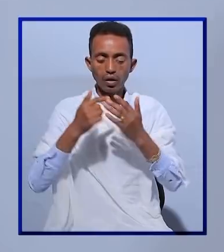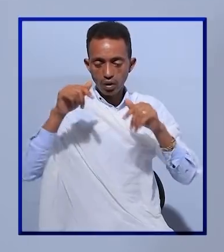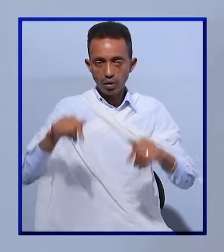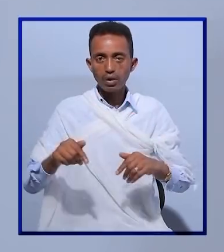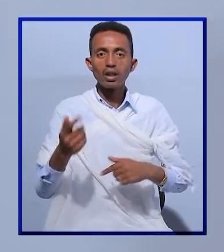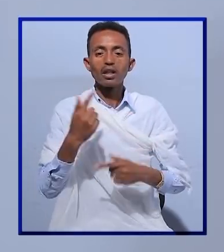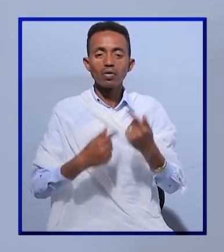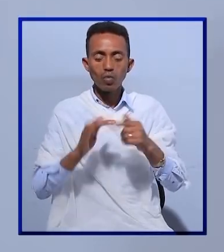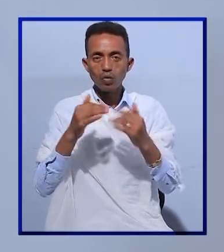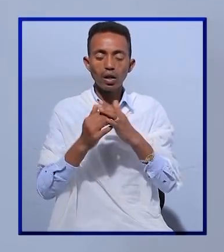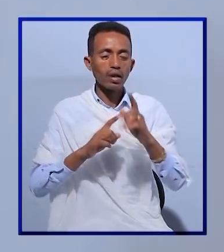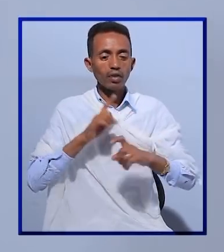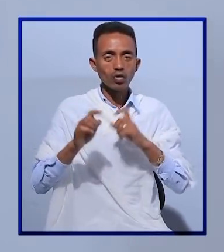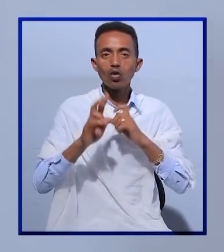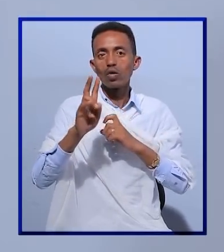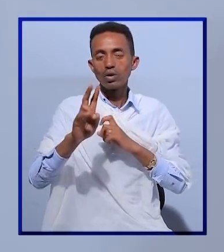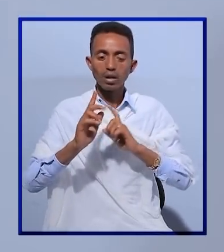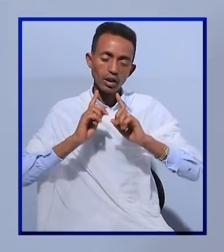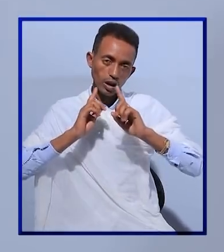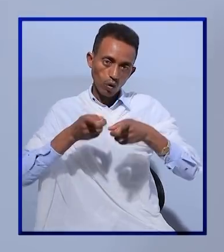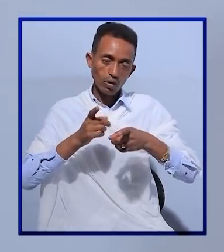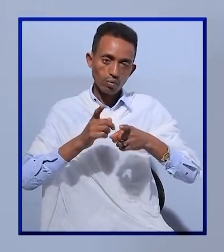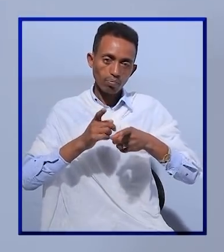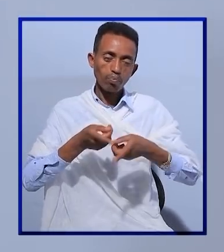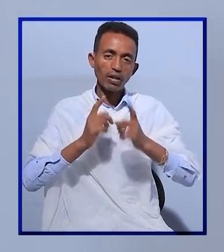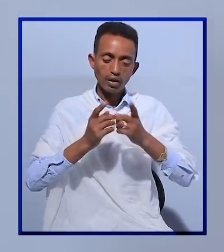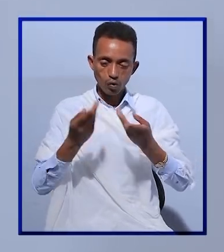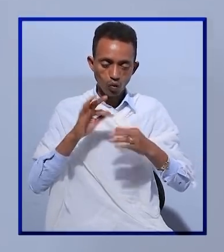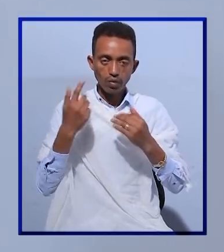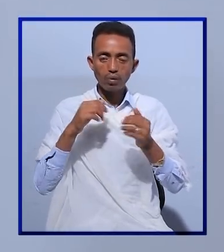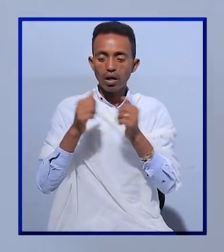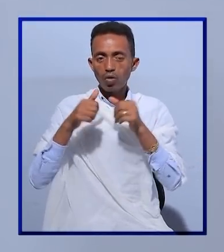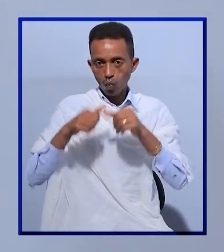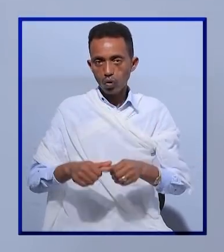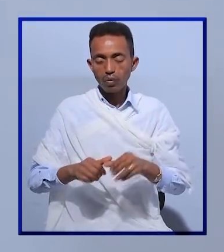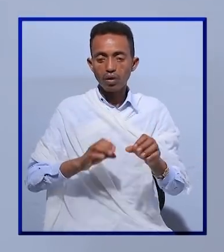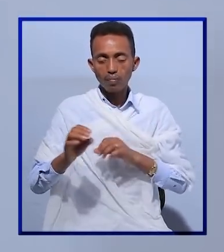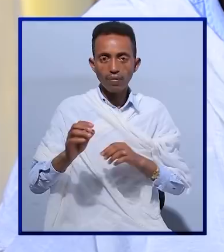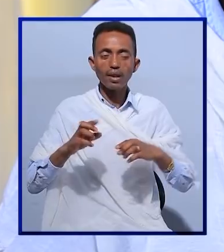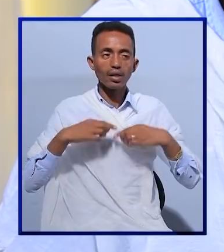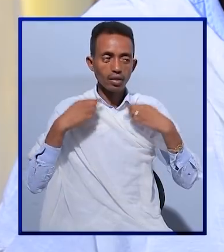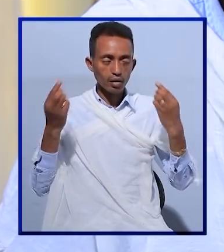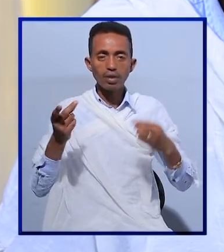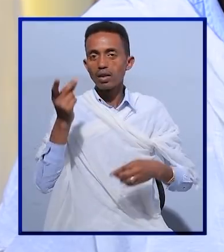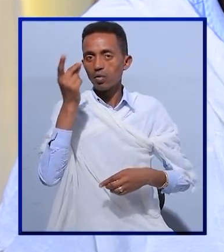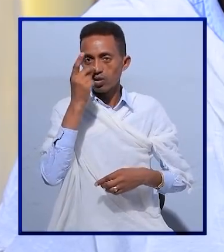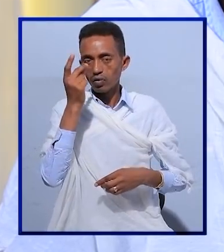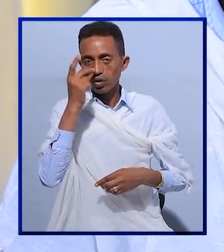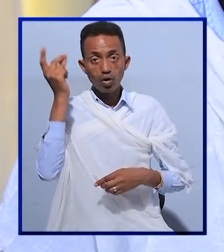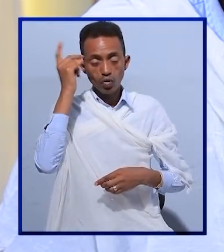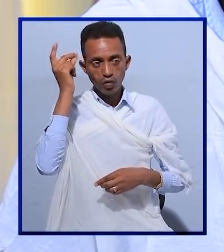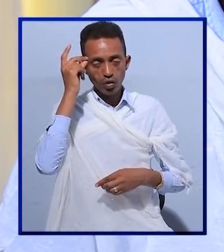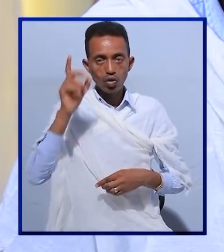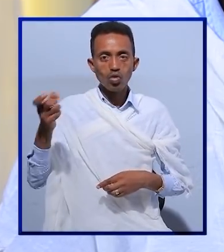ነው። ለዛሬም የመጡ ጥያቄዎች አሉ። ለጥያቄዎቹ ምላሽ እየሰጡ ከኛ ጋር ቆይታ የሚያደርጉት ቀሲስ